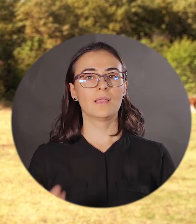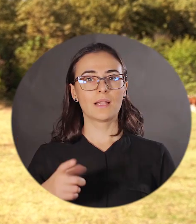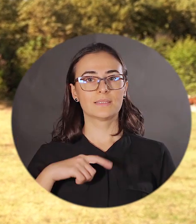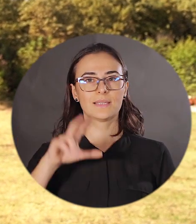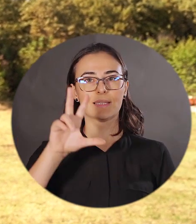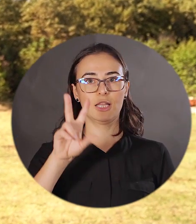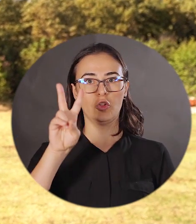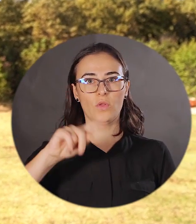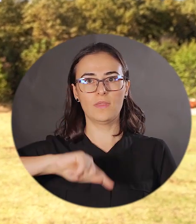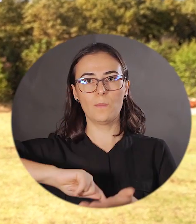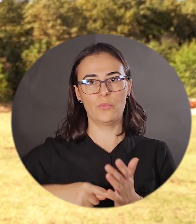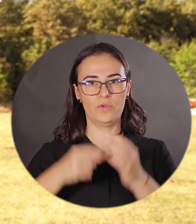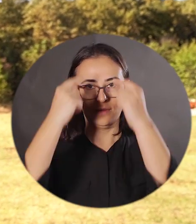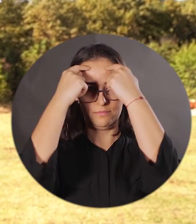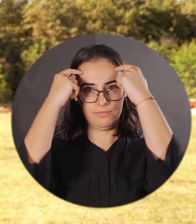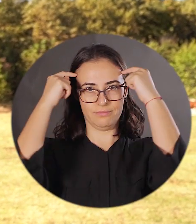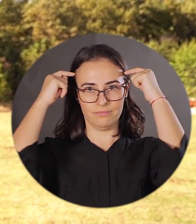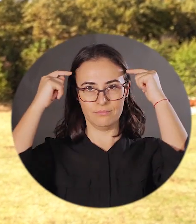Gary Douglas, fondatorii Access.